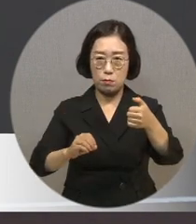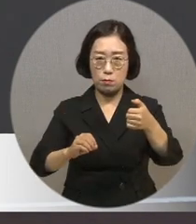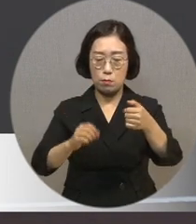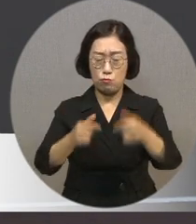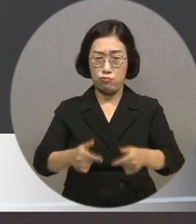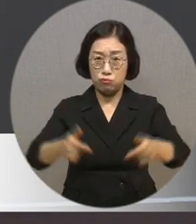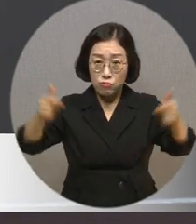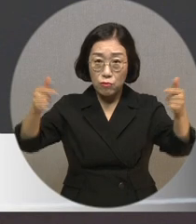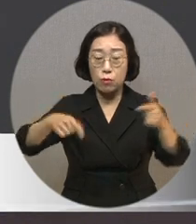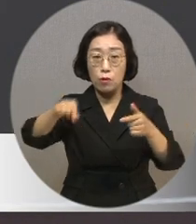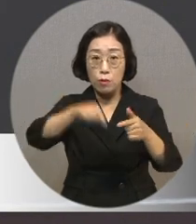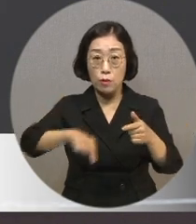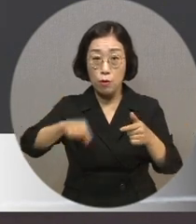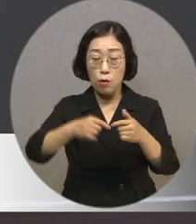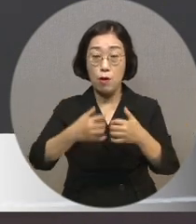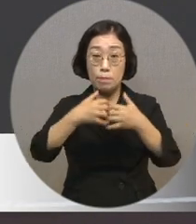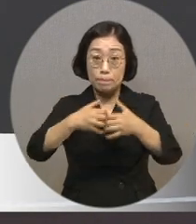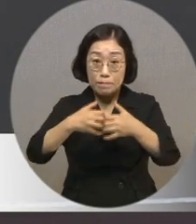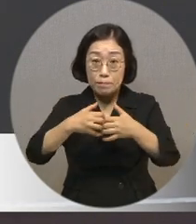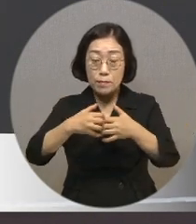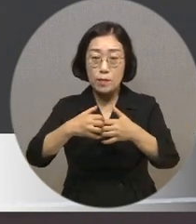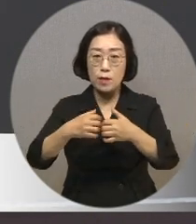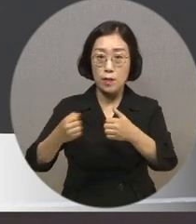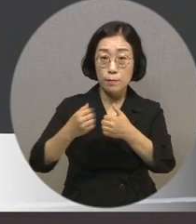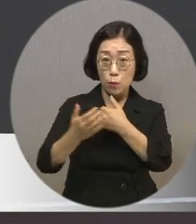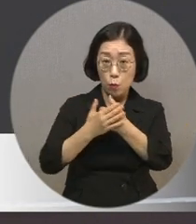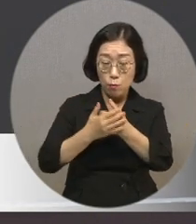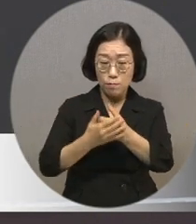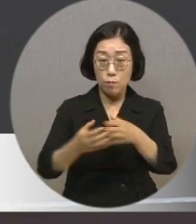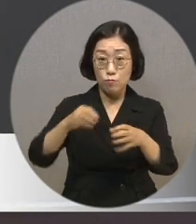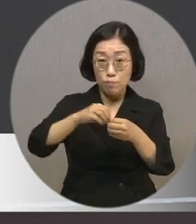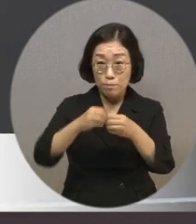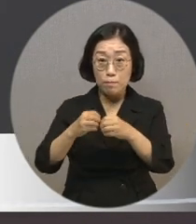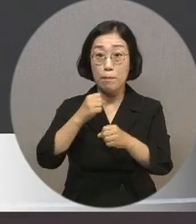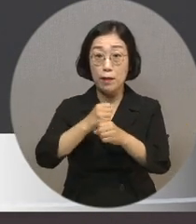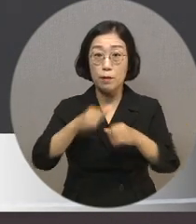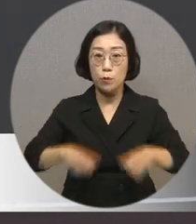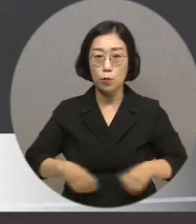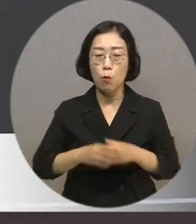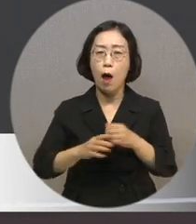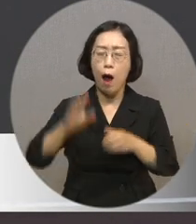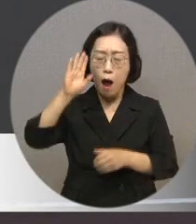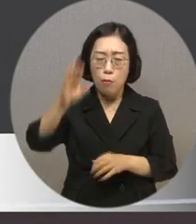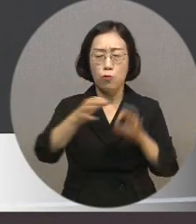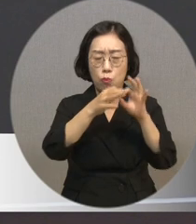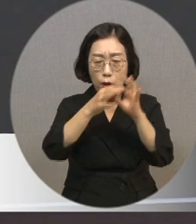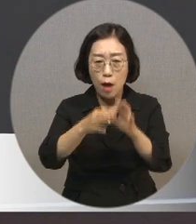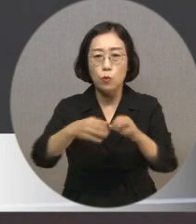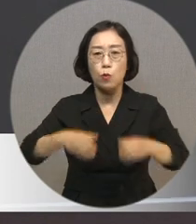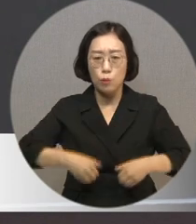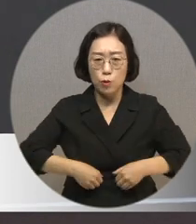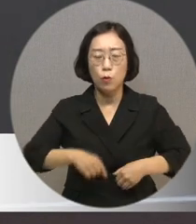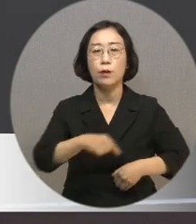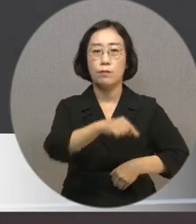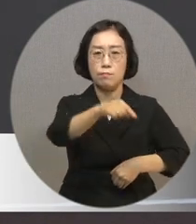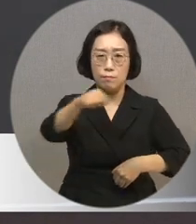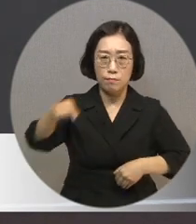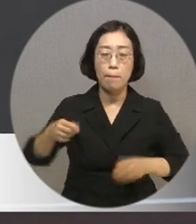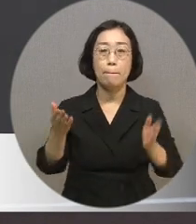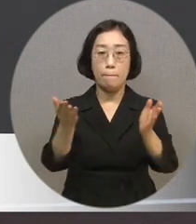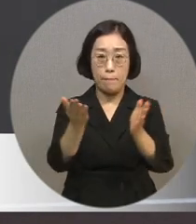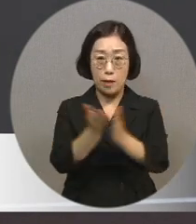이 동력보조장치의 전체 대상이 될 수 있을 거라고도 생각됩니다. 향후에 만약 공적급여 제도가 정착이 된다 그러면